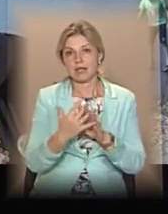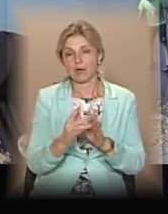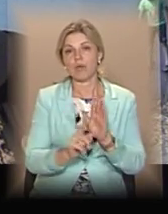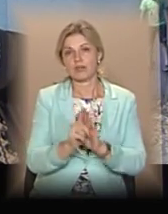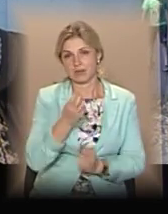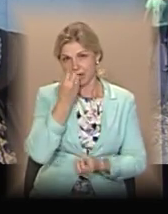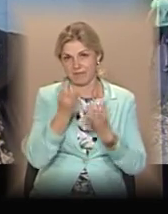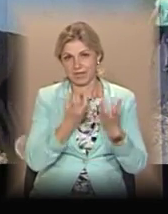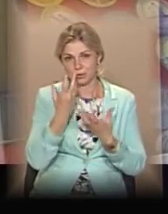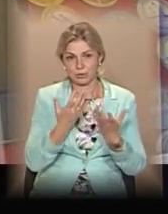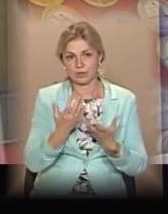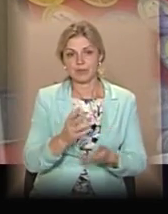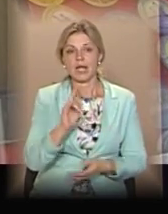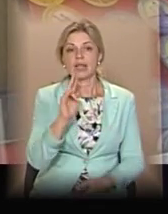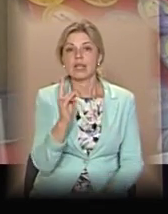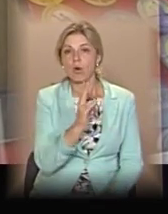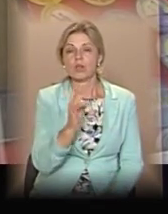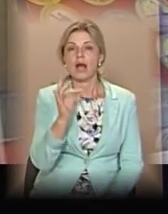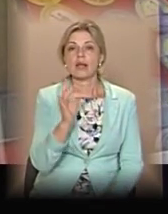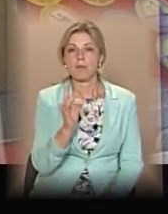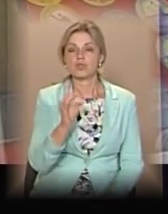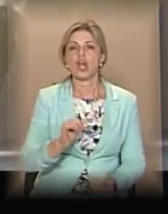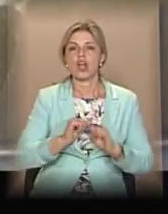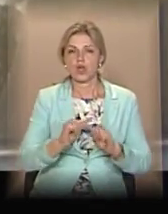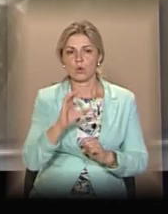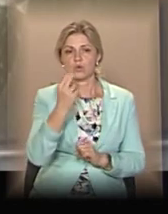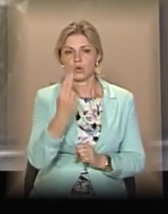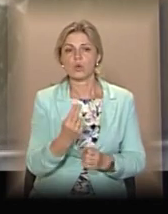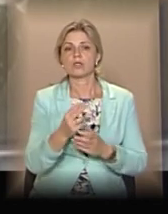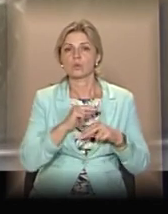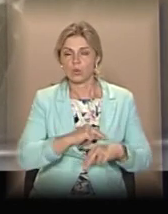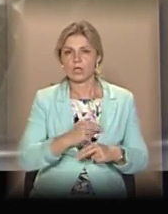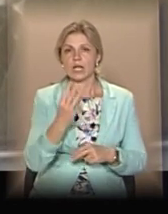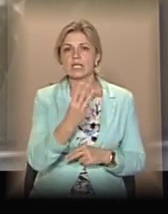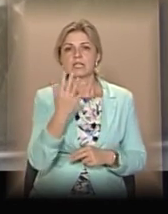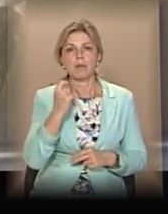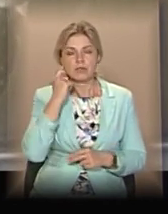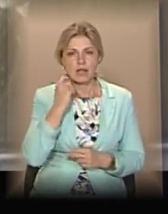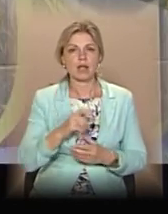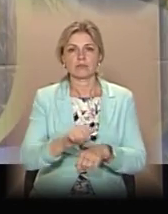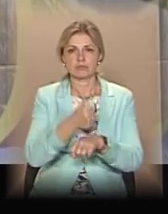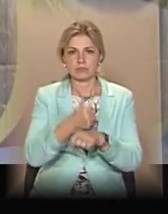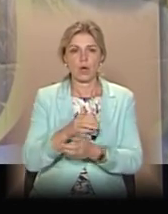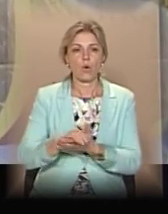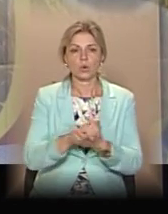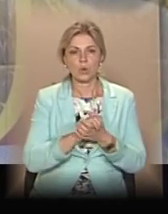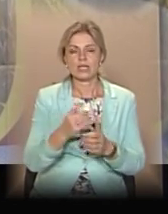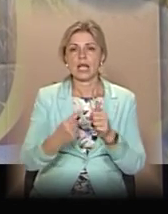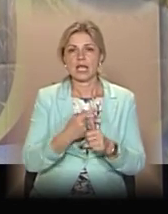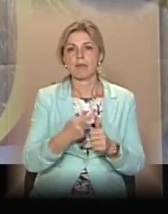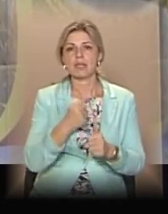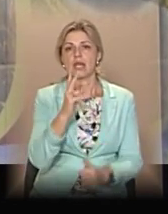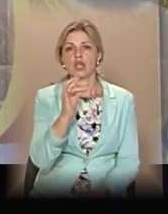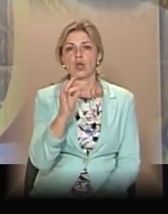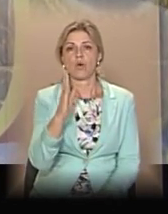квітнути. Микола Рябошапка – герой соцпраці, 30 років очолював колгосп імені Кірова. Той період називають епоха